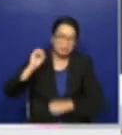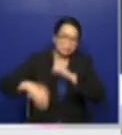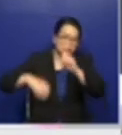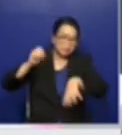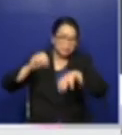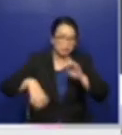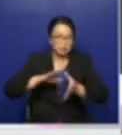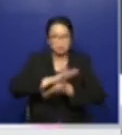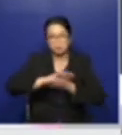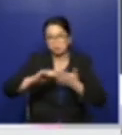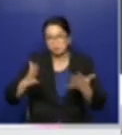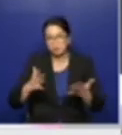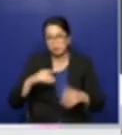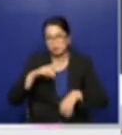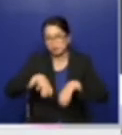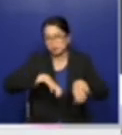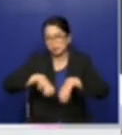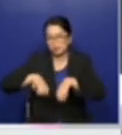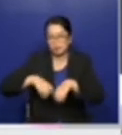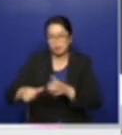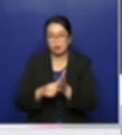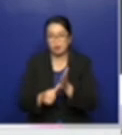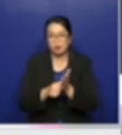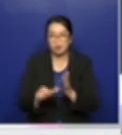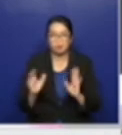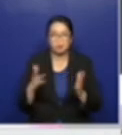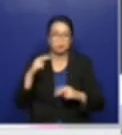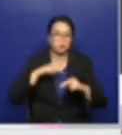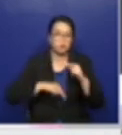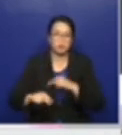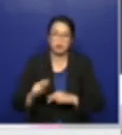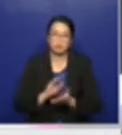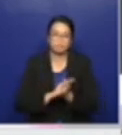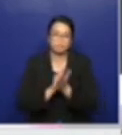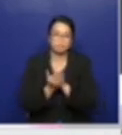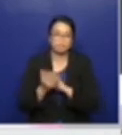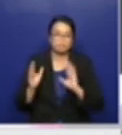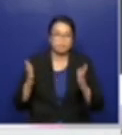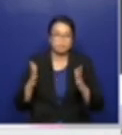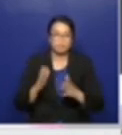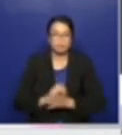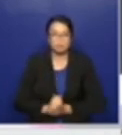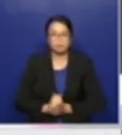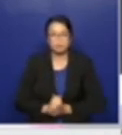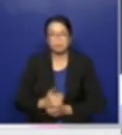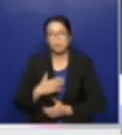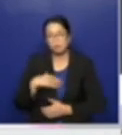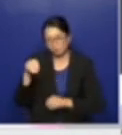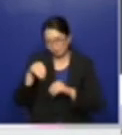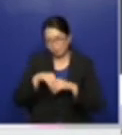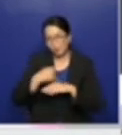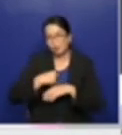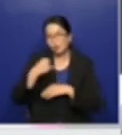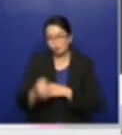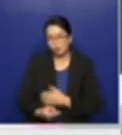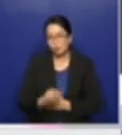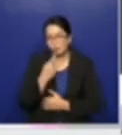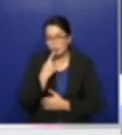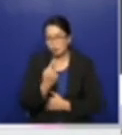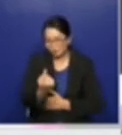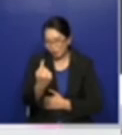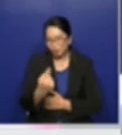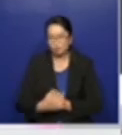ศไม่มีระบบที่ดูแลการปฏิรูปท่านประธานผมจะจบแล้วผมขอพูดอีกเรื่องเดียว